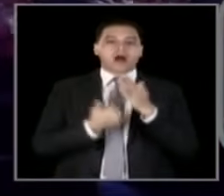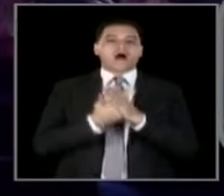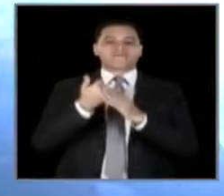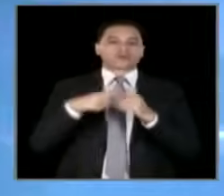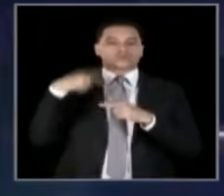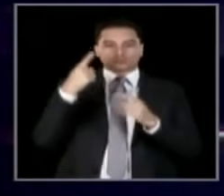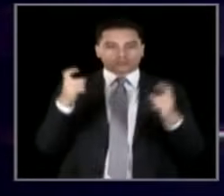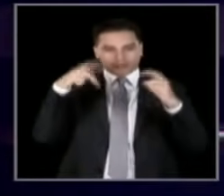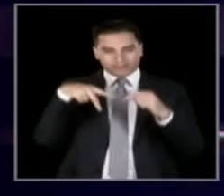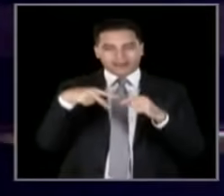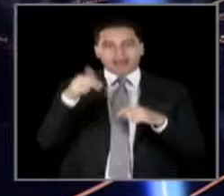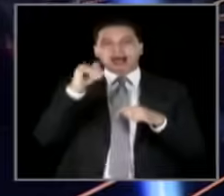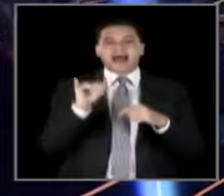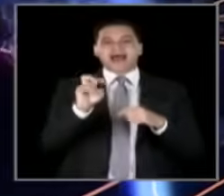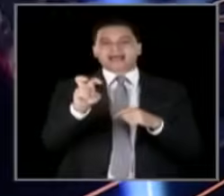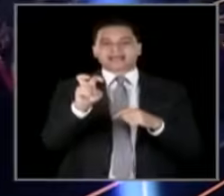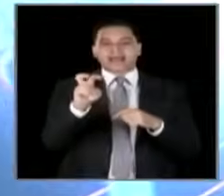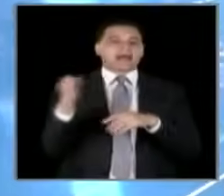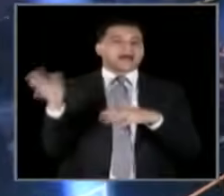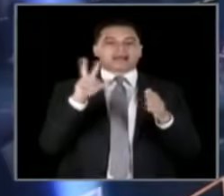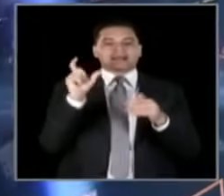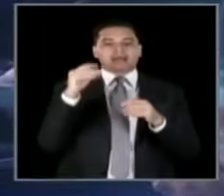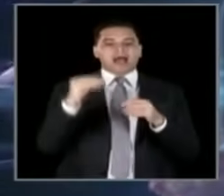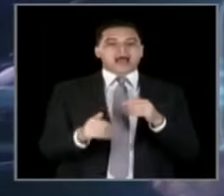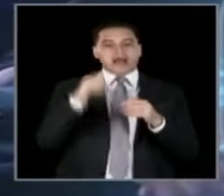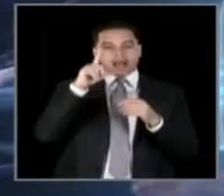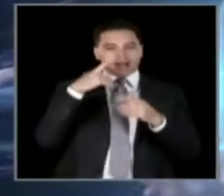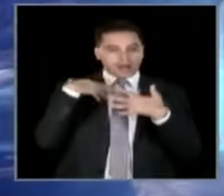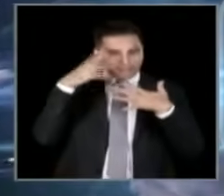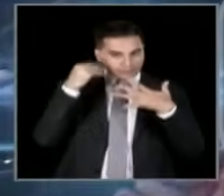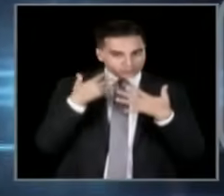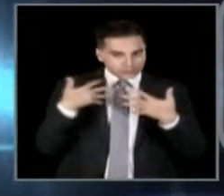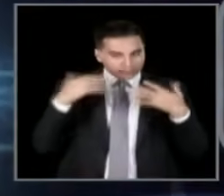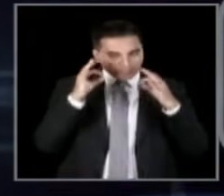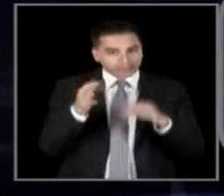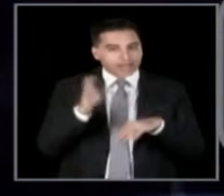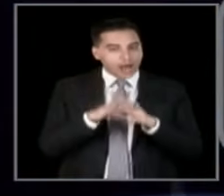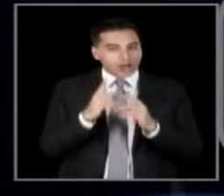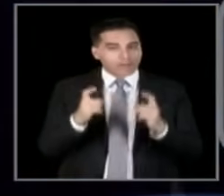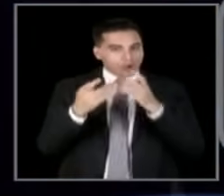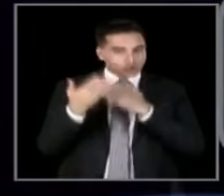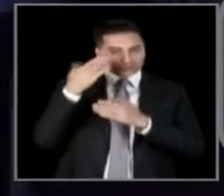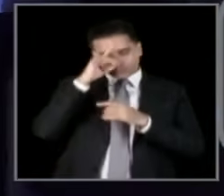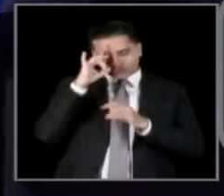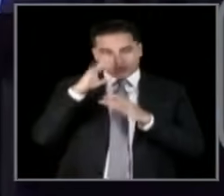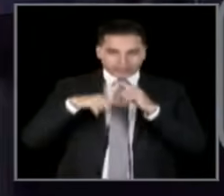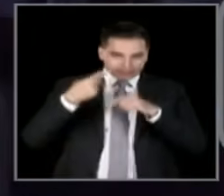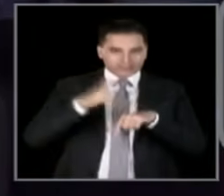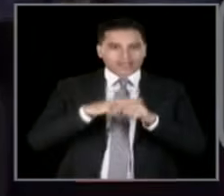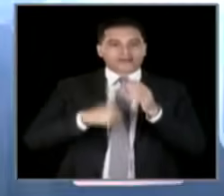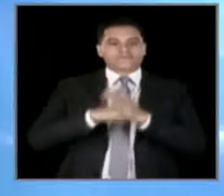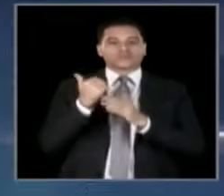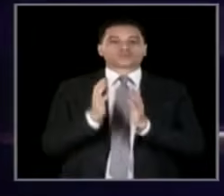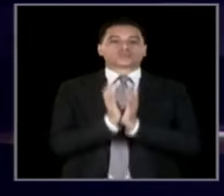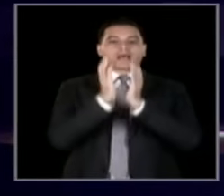لدور الثمانية. آية النحال. مبسوطة جدا بفوزنا المرة اللي فاتت، وإن شاء الله نقدر نحقق الفوز ده النهاردة ونوصل لكأس